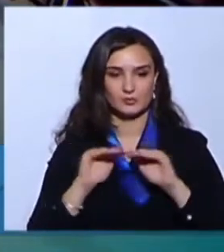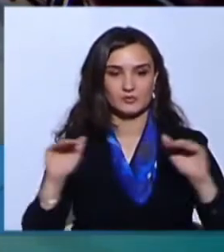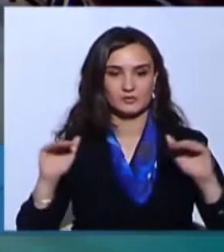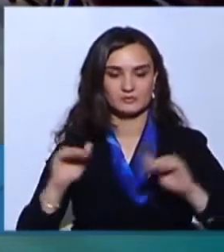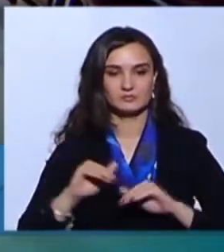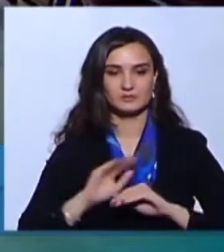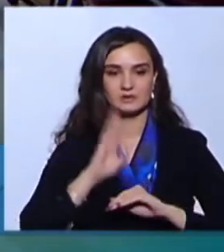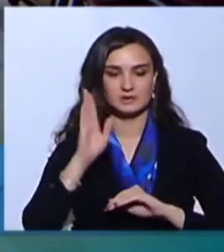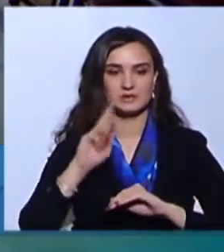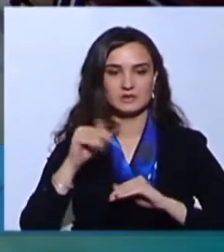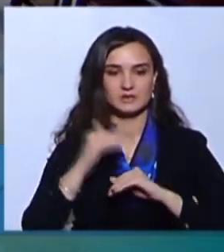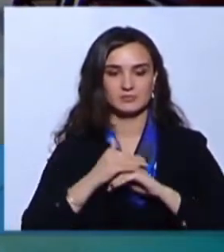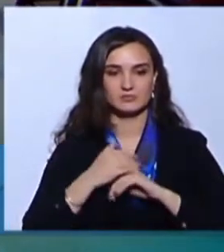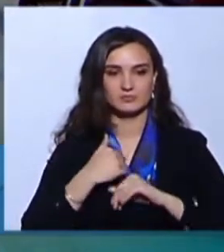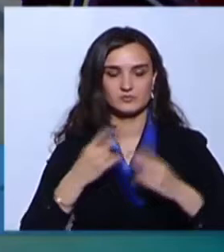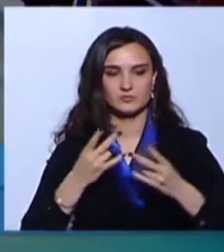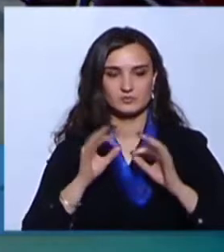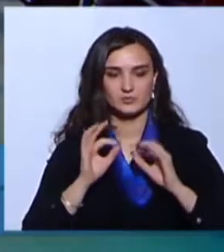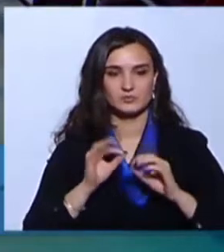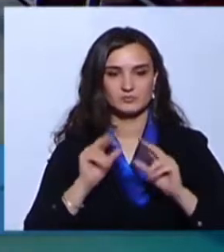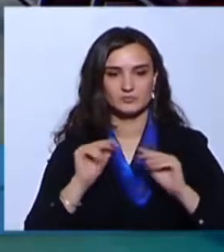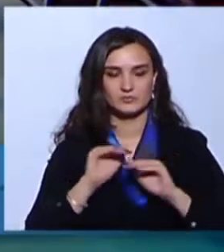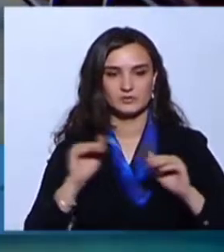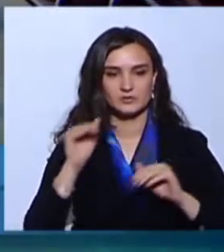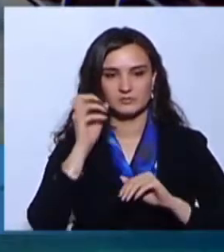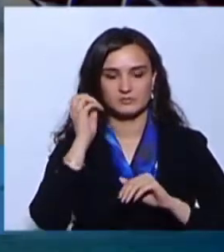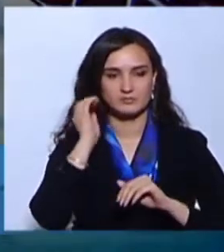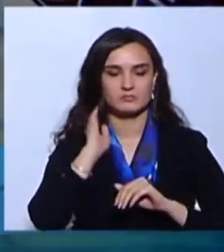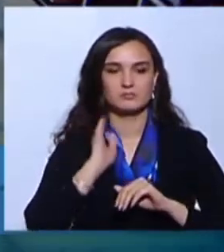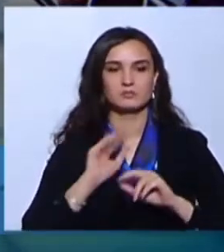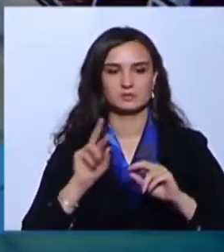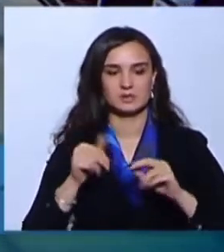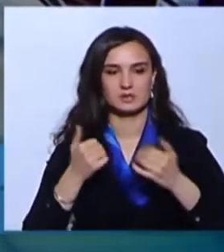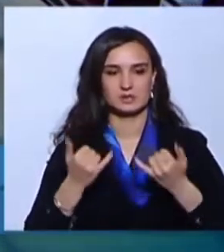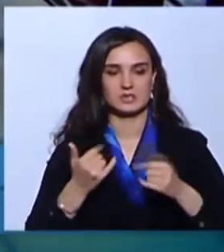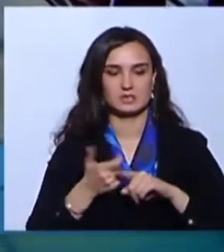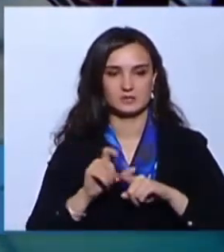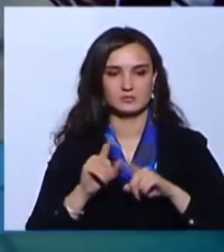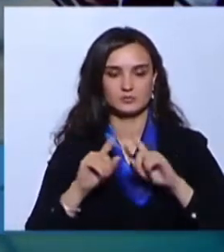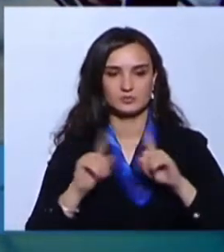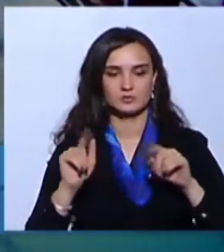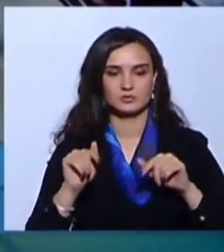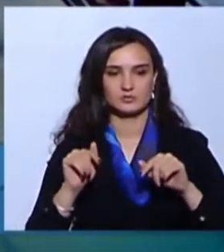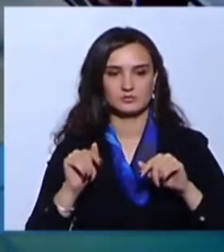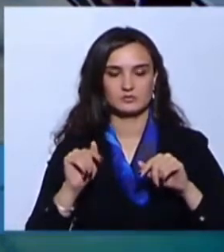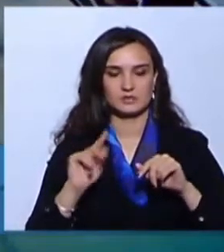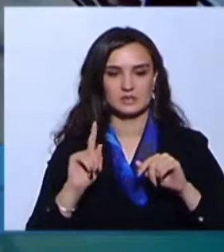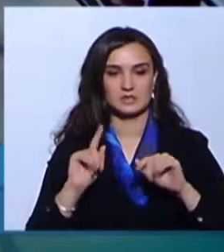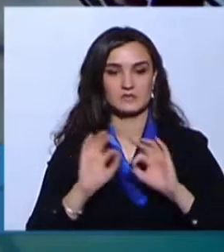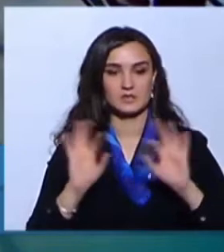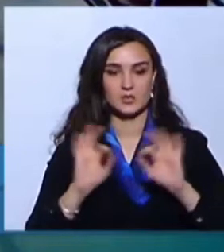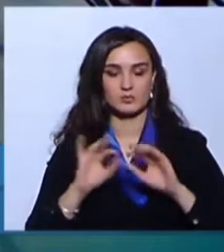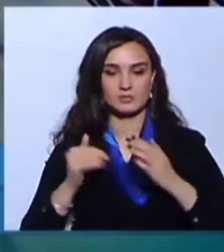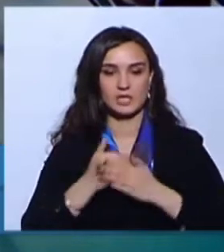და საღამოთიც ჩვენ გვჭირდება სწორედ მშვიდობა და დღეს ძალიან უცნაურ მხარეს წარმოვაჩენთ ჩვენ